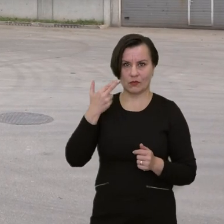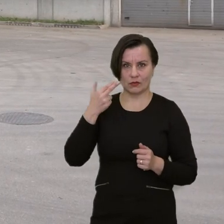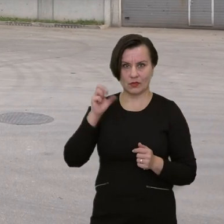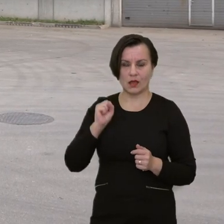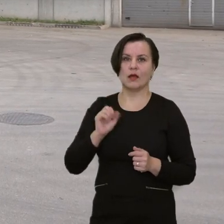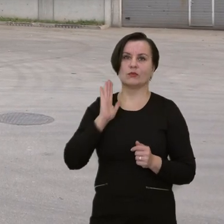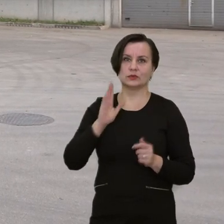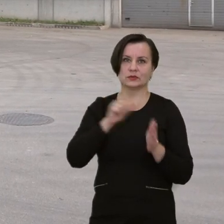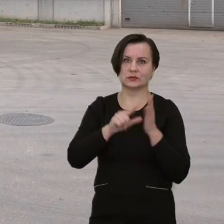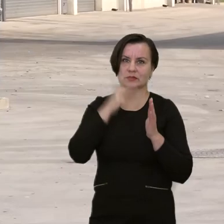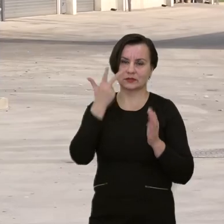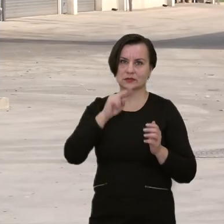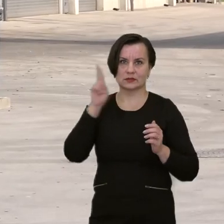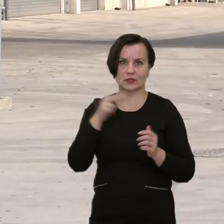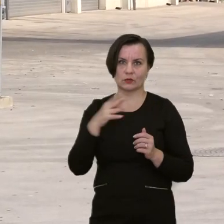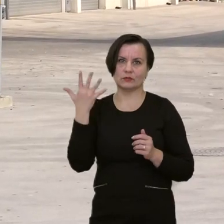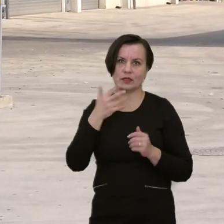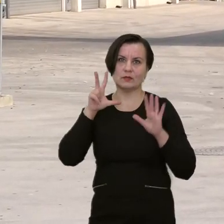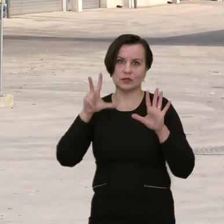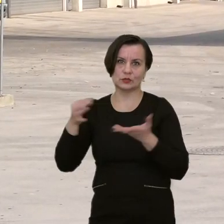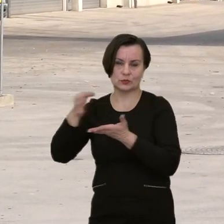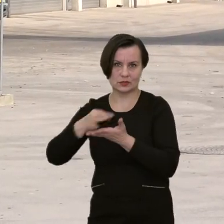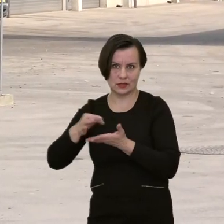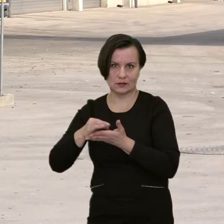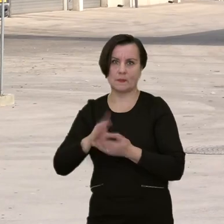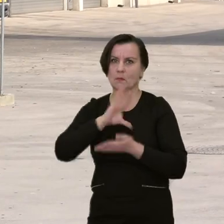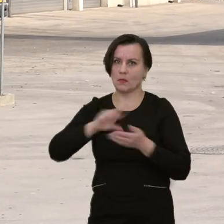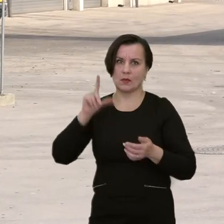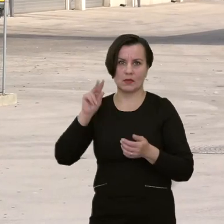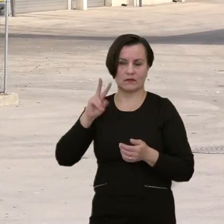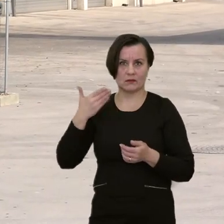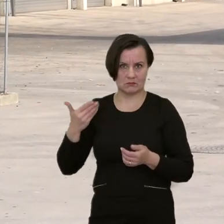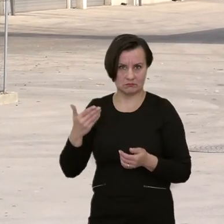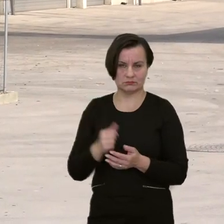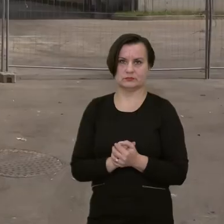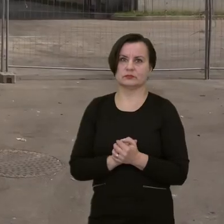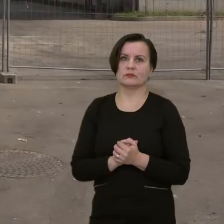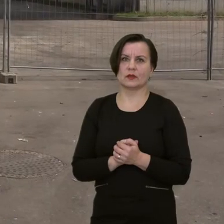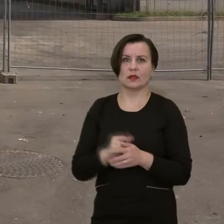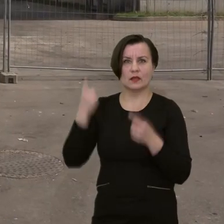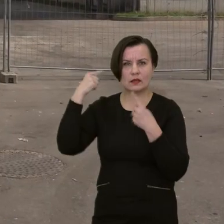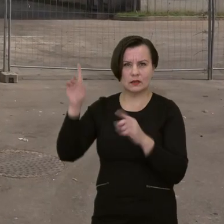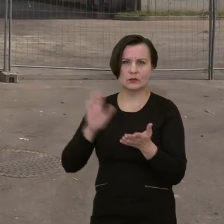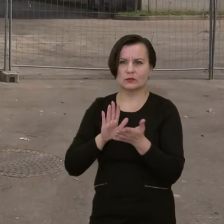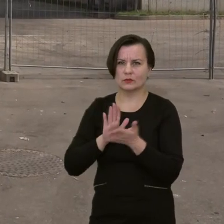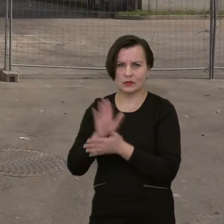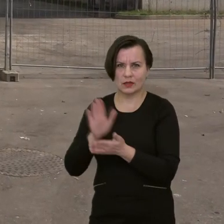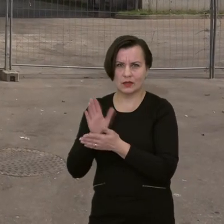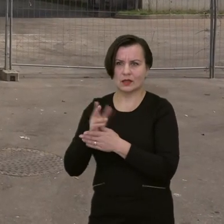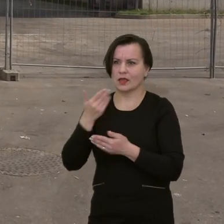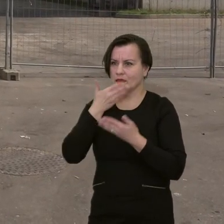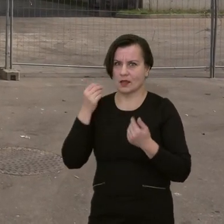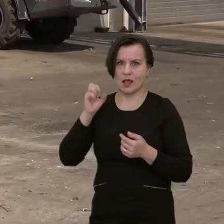toną planuojamas 73 eurai ir 58 centai be pridėtinės vertės mokesčio. Už kitų atliekų